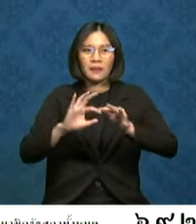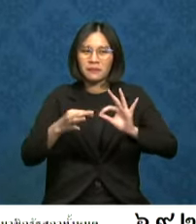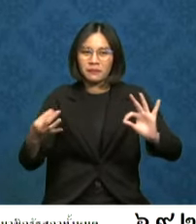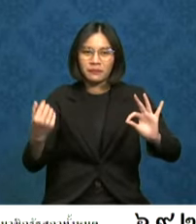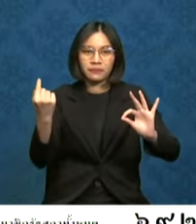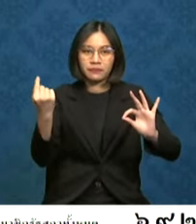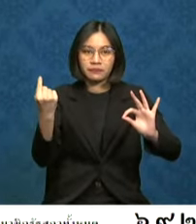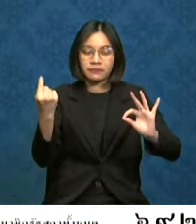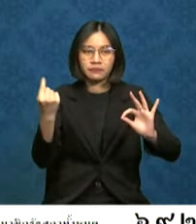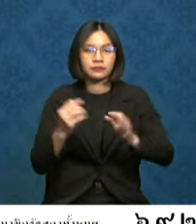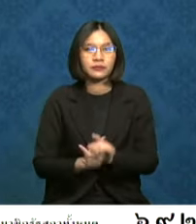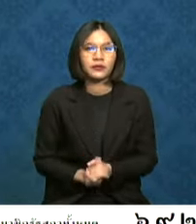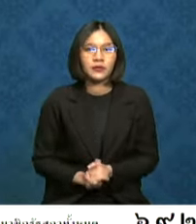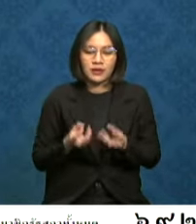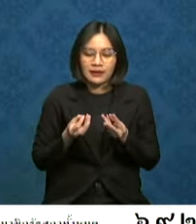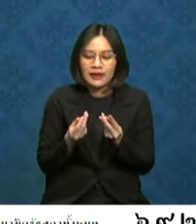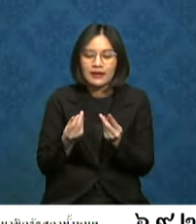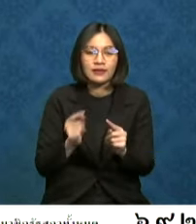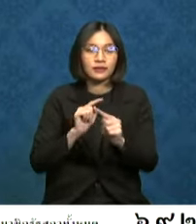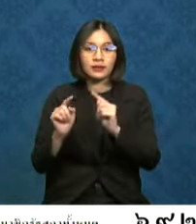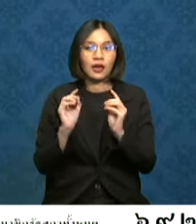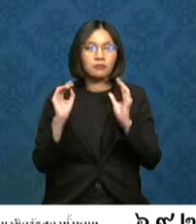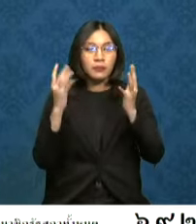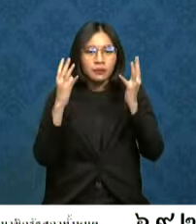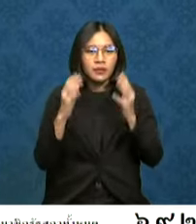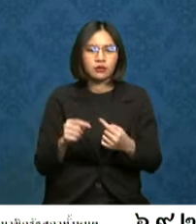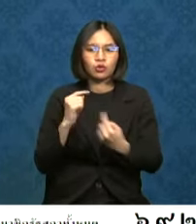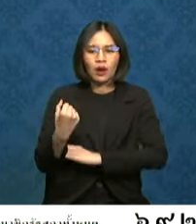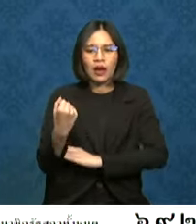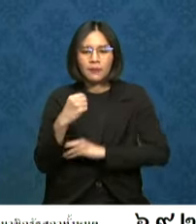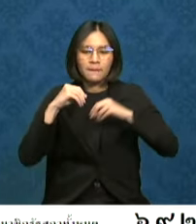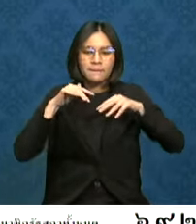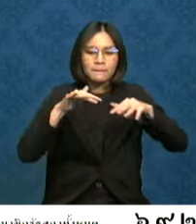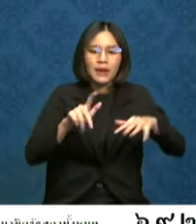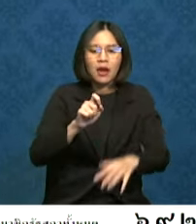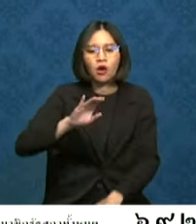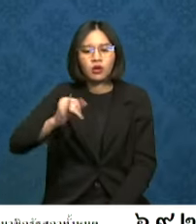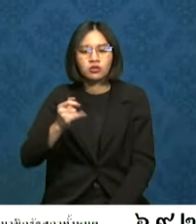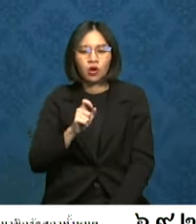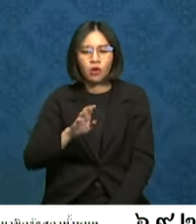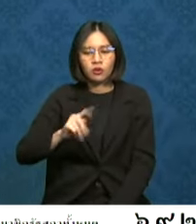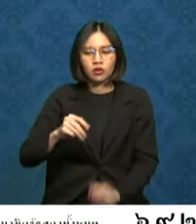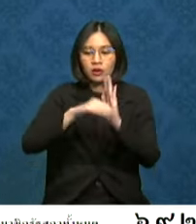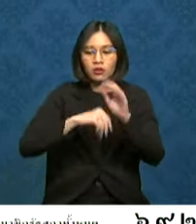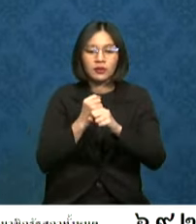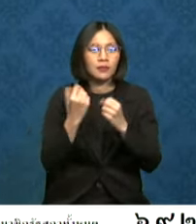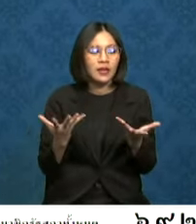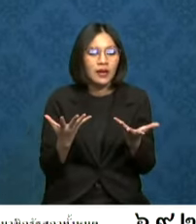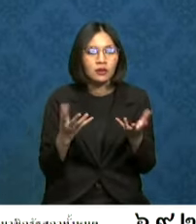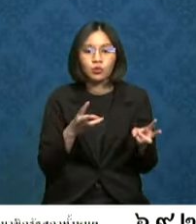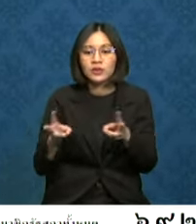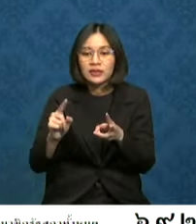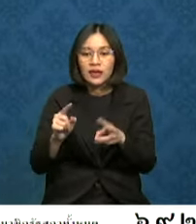ับโดยไม่ได้มีการโลงใละเอียดว่าอีกระจายอำนาจไปสู่ท้องถิ่นอย่างไร แบบไหน